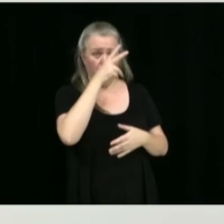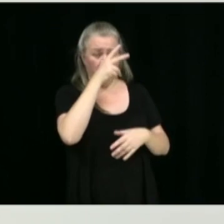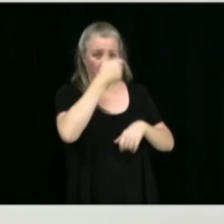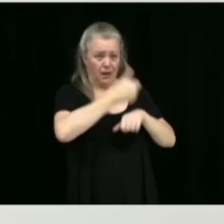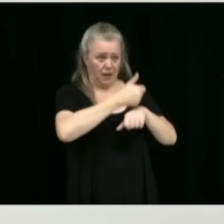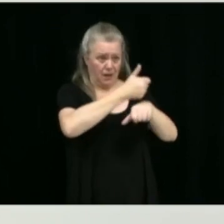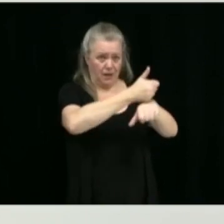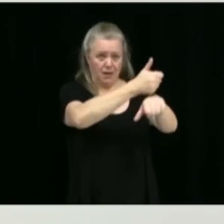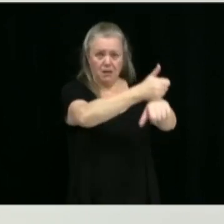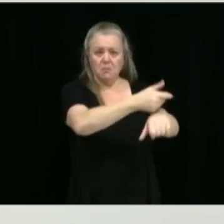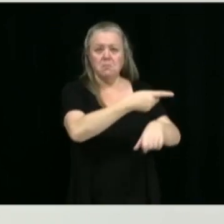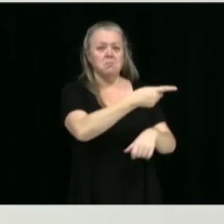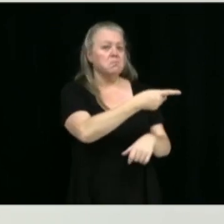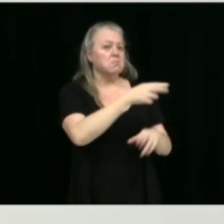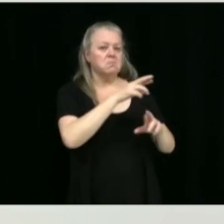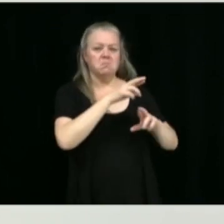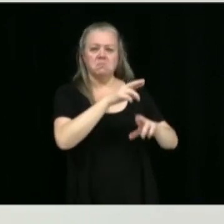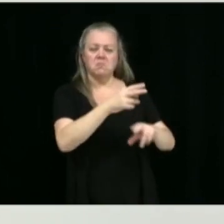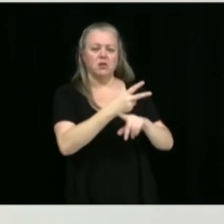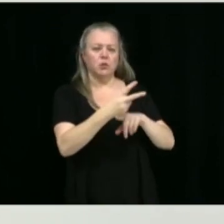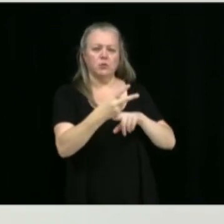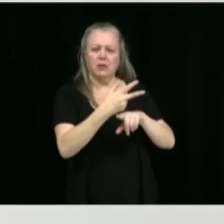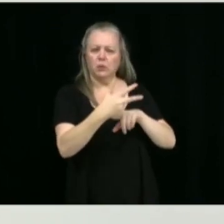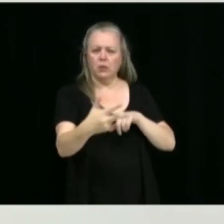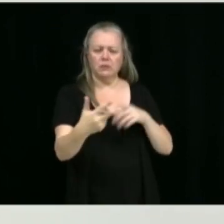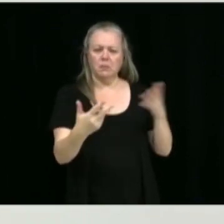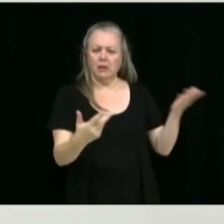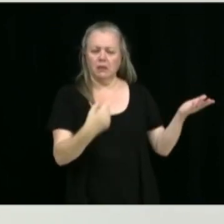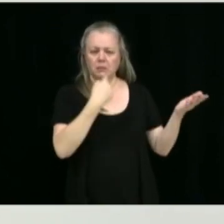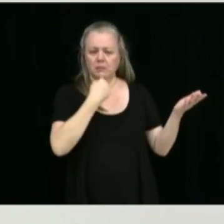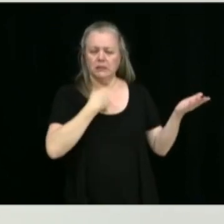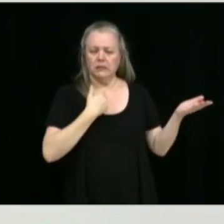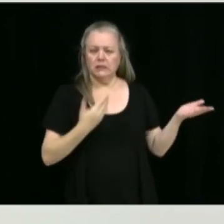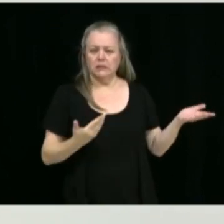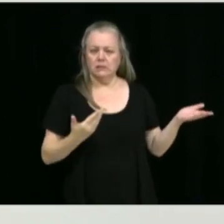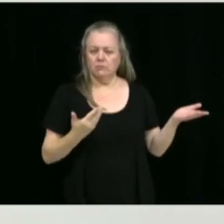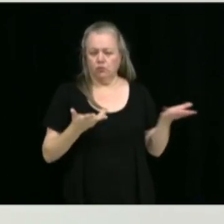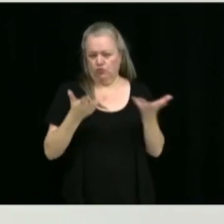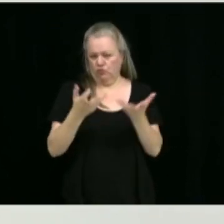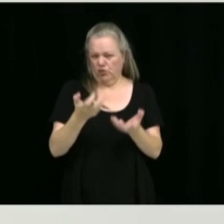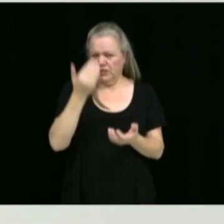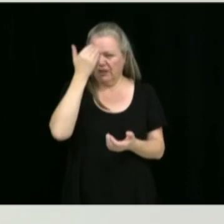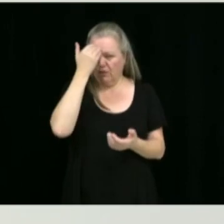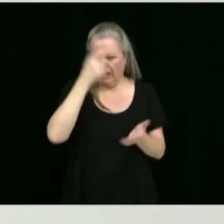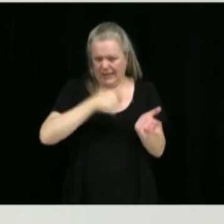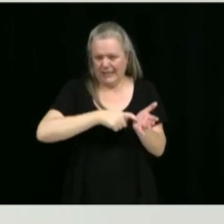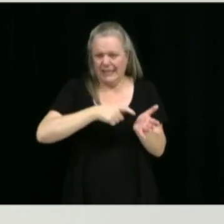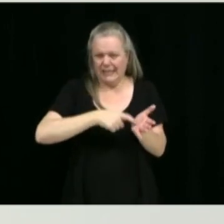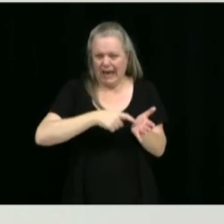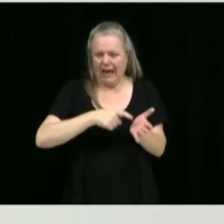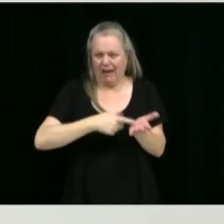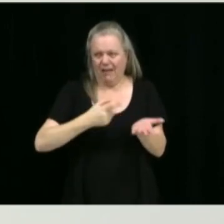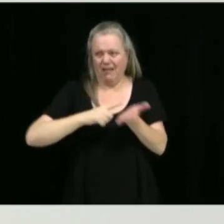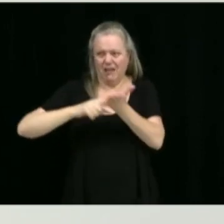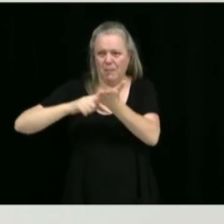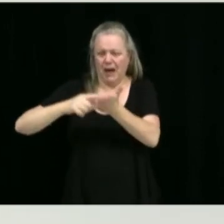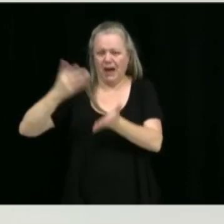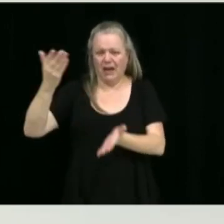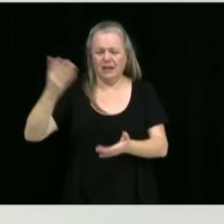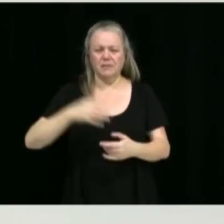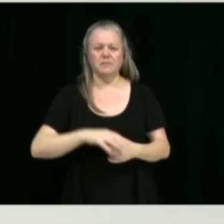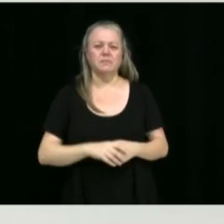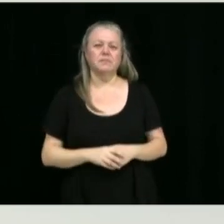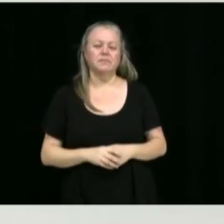respecté les 2 à 3 semaines de délai pour le réparer. Je veux savoir à quel moment le dit lampadaire sera